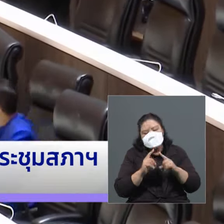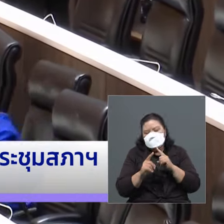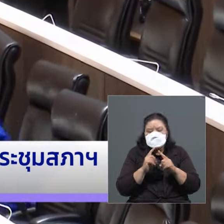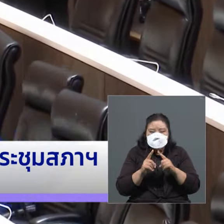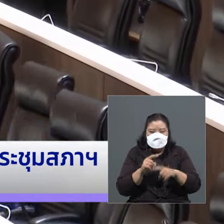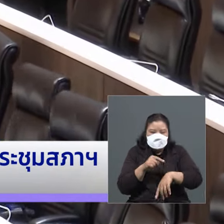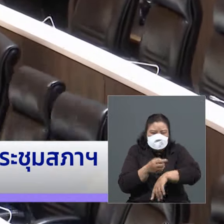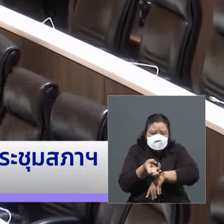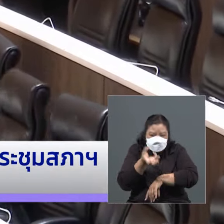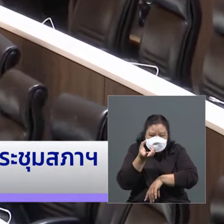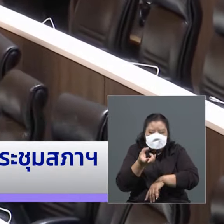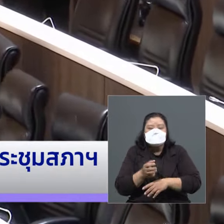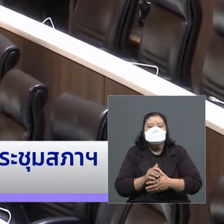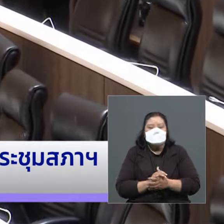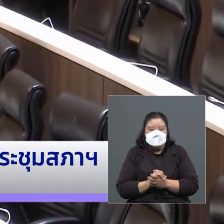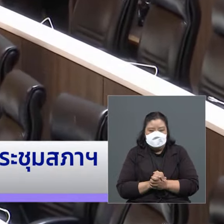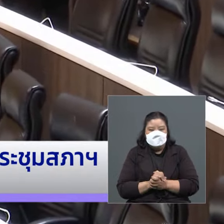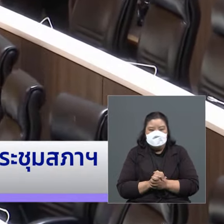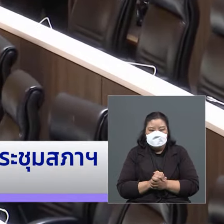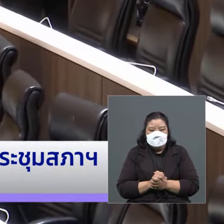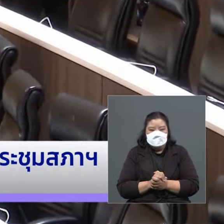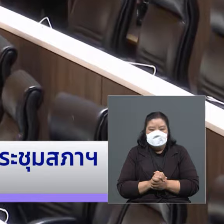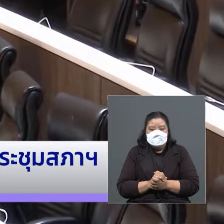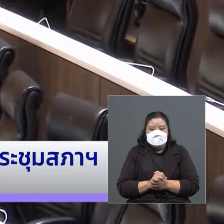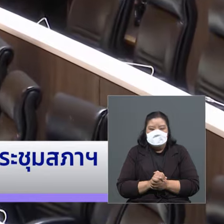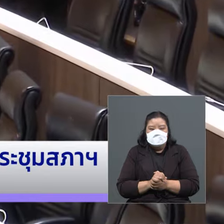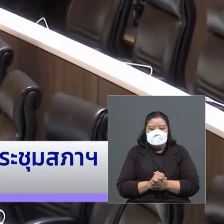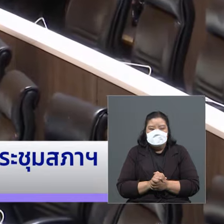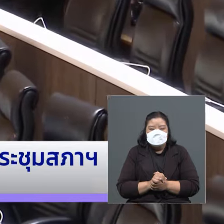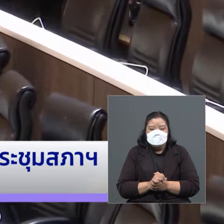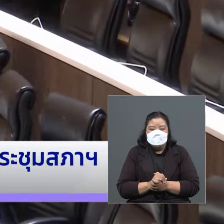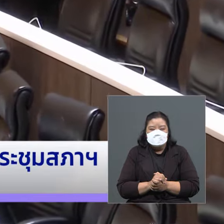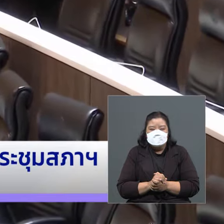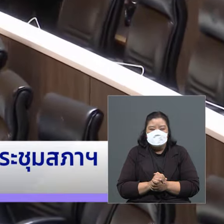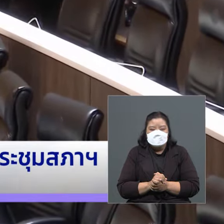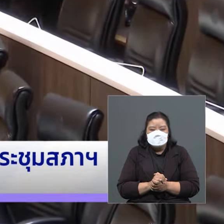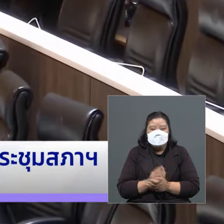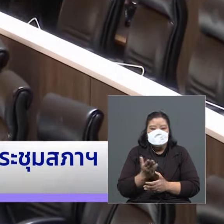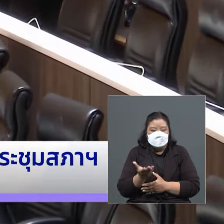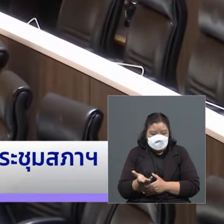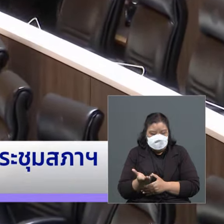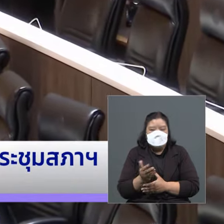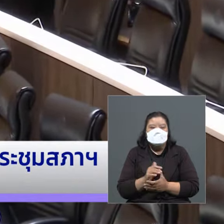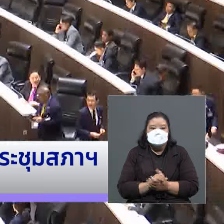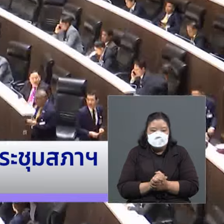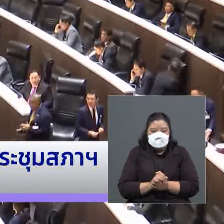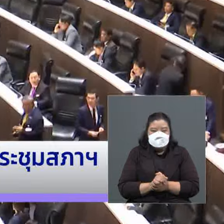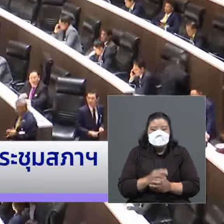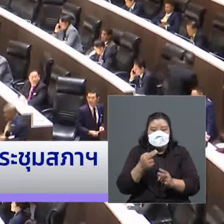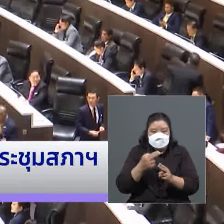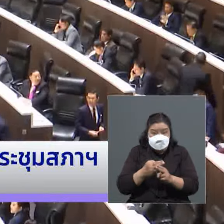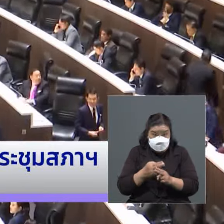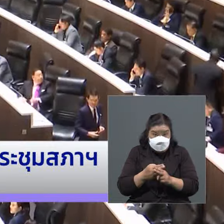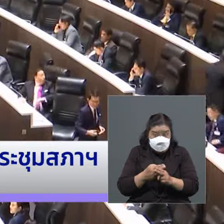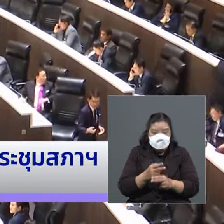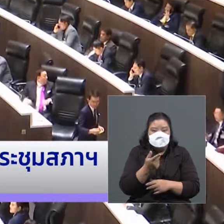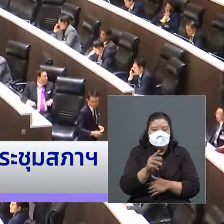ครู่หนึ่งครับนี่เป็นบรรยากาศของการติดตามข่าวรายชื่อคณะรัฐมนตรีหลังจากที่ออกมาในห้